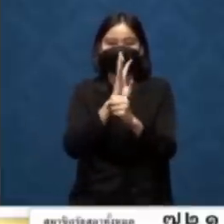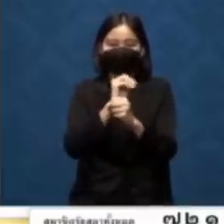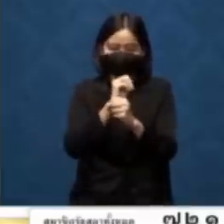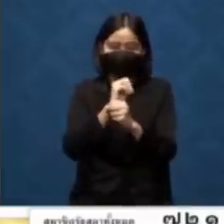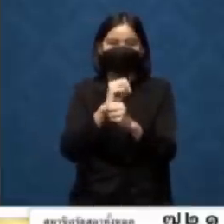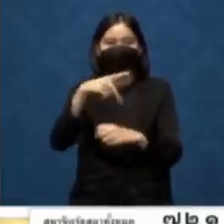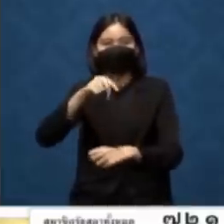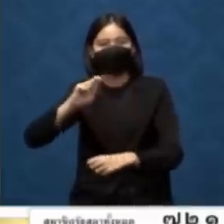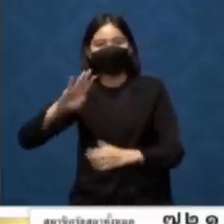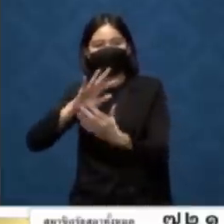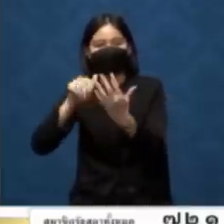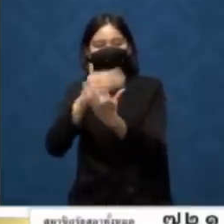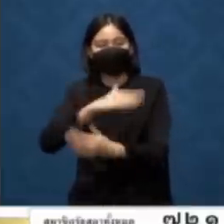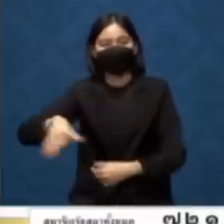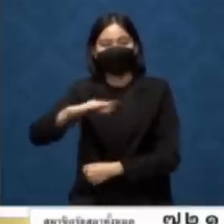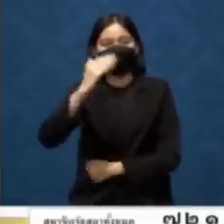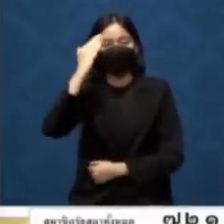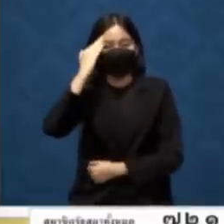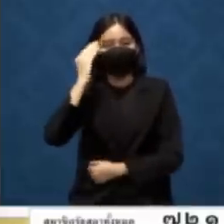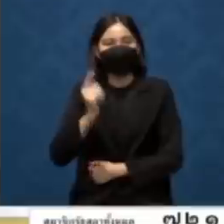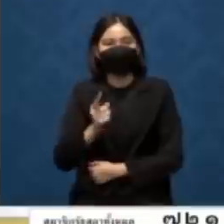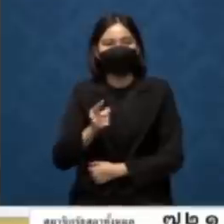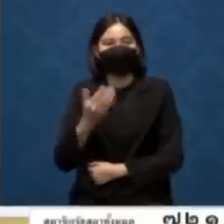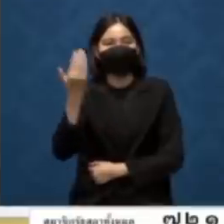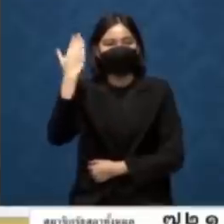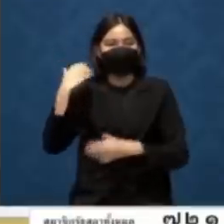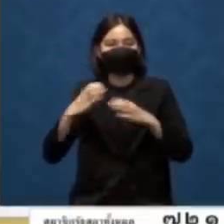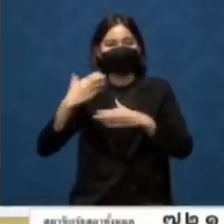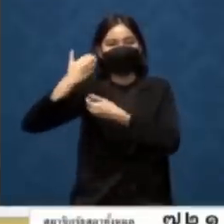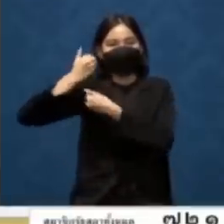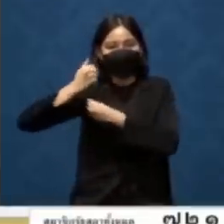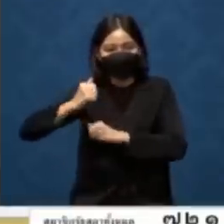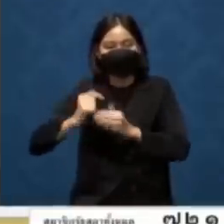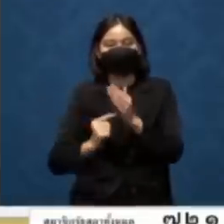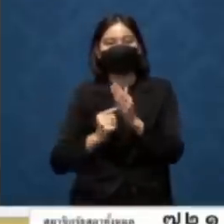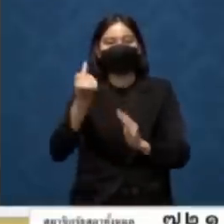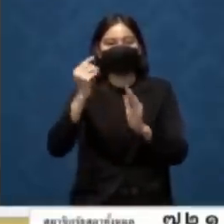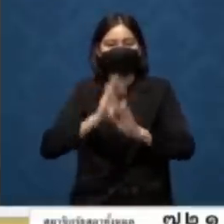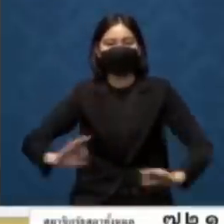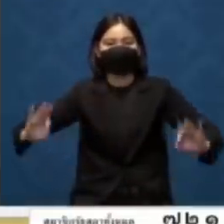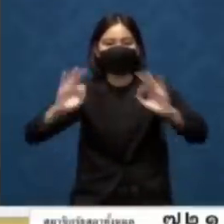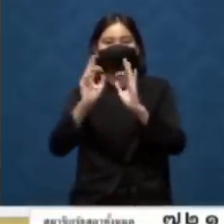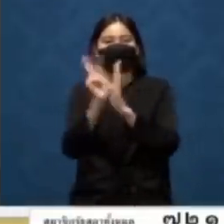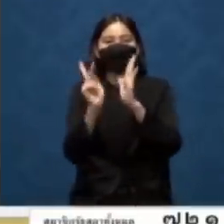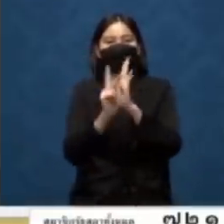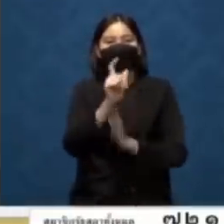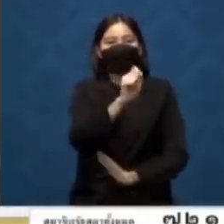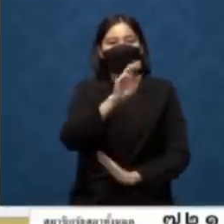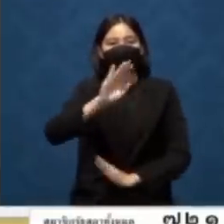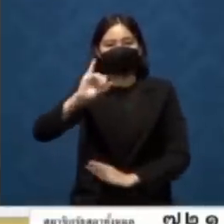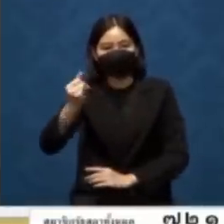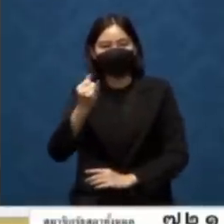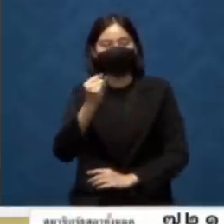ทุกทานก็ทราบว่ากตองเปข้อเทฏจริวตอนนำพกชฑที่ปกเป็คนล เร่ เปคนสำคัญกดไออกimeter ออกมา Jul